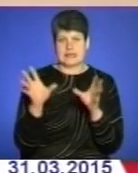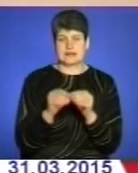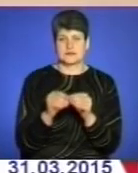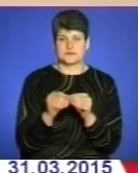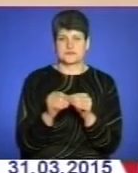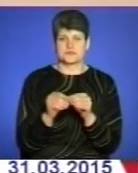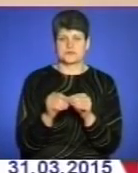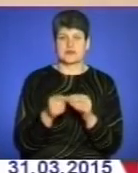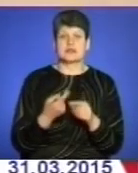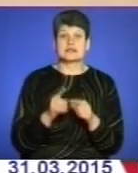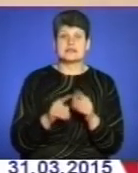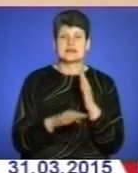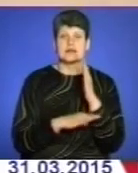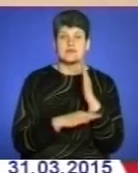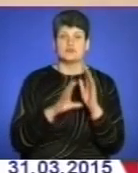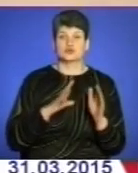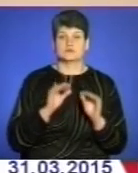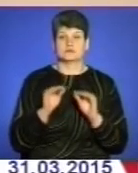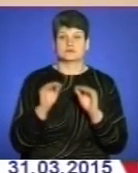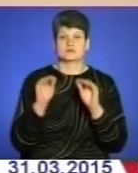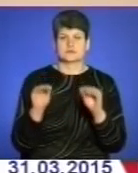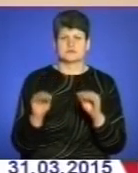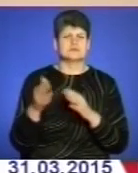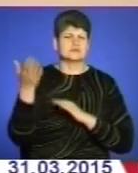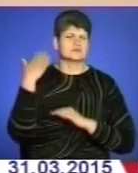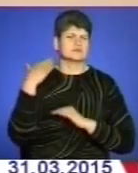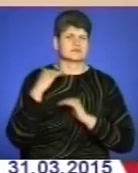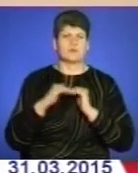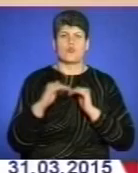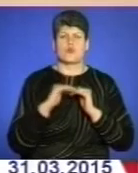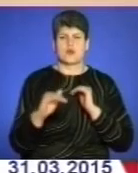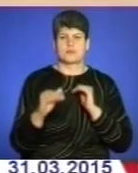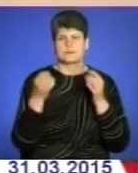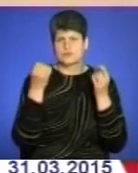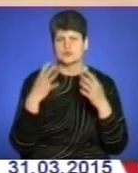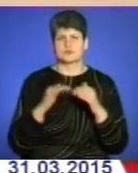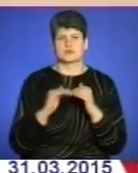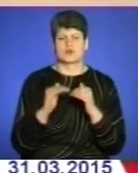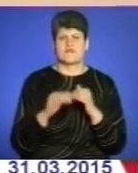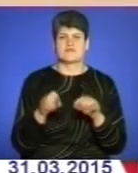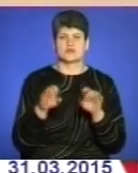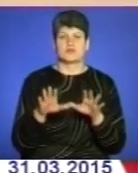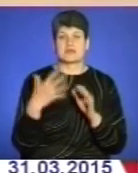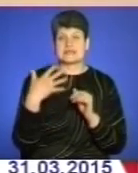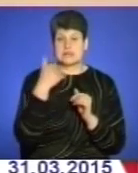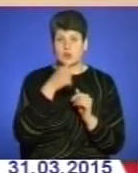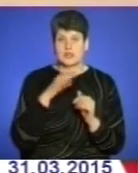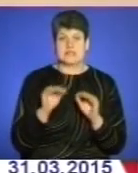які ці дерева були висаджені на колишніх просто полях. Це були поля, було вирішено в 50-х роках